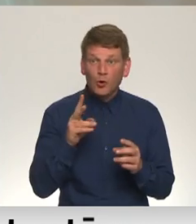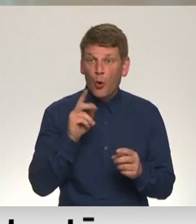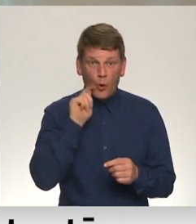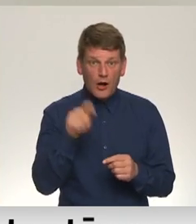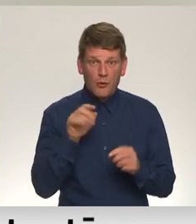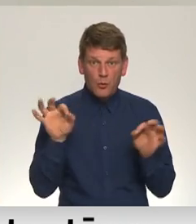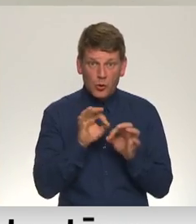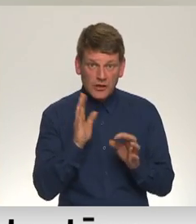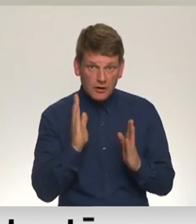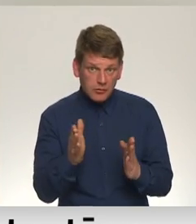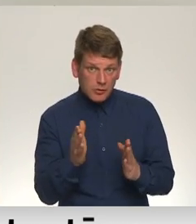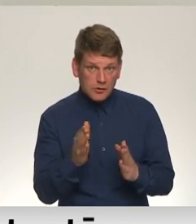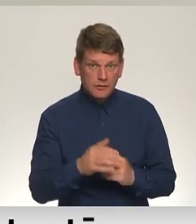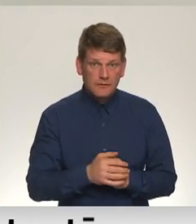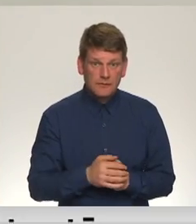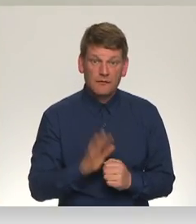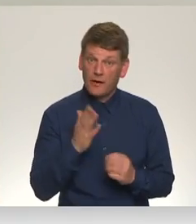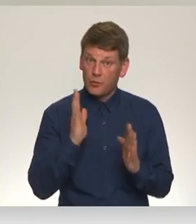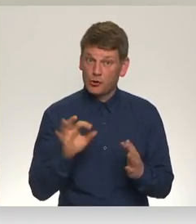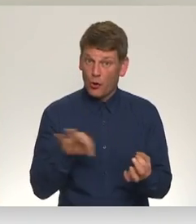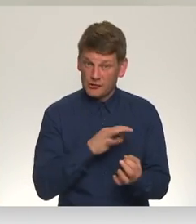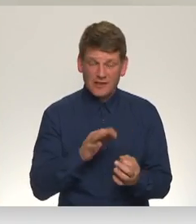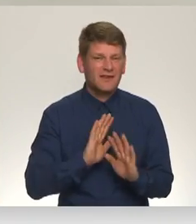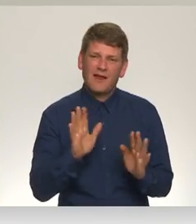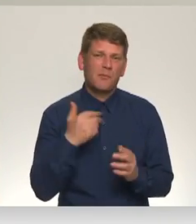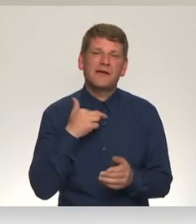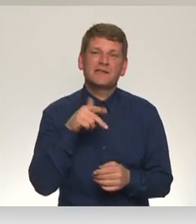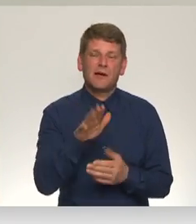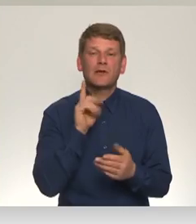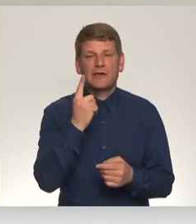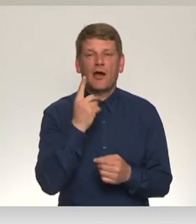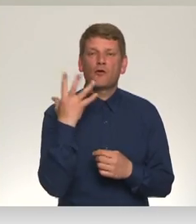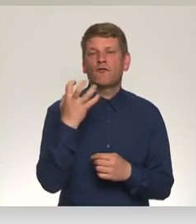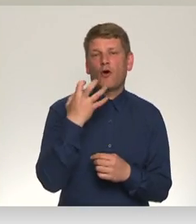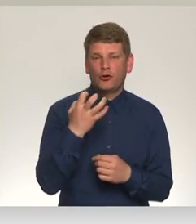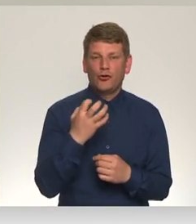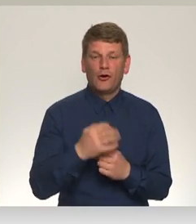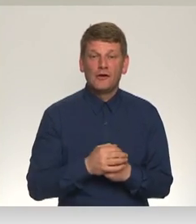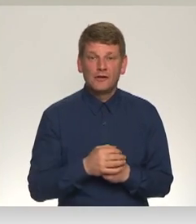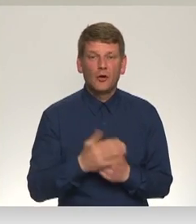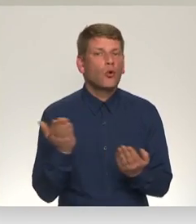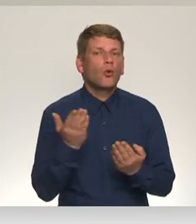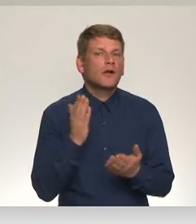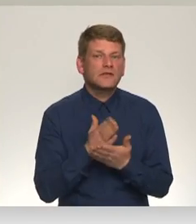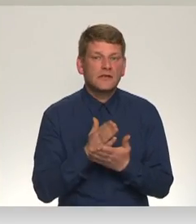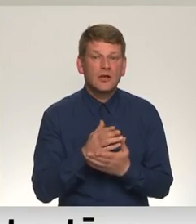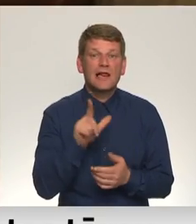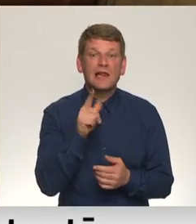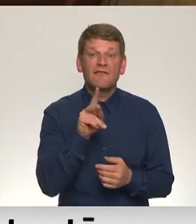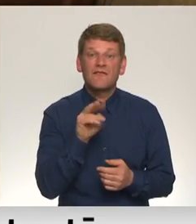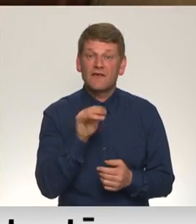mūzika. Vai būs koncerts? Nē, mēs ejam tikai uz fotosesiju. Ā, bet no kurienes esat? No